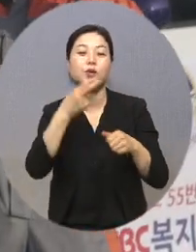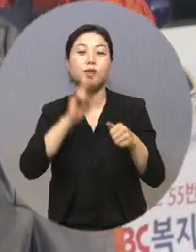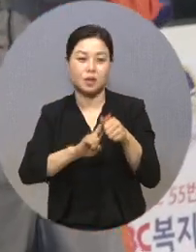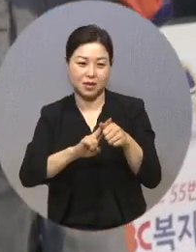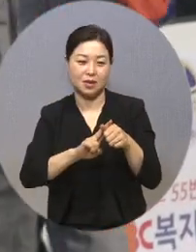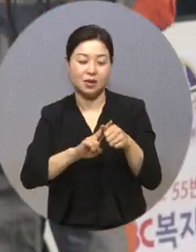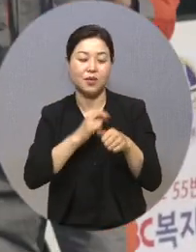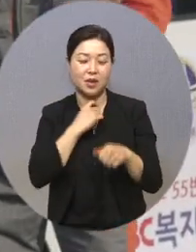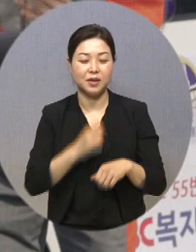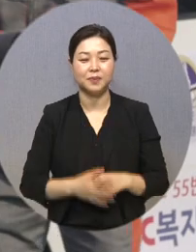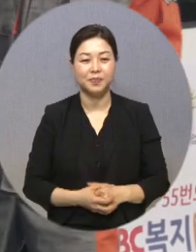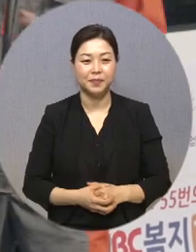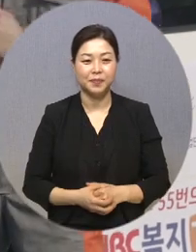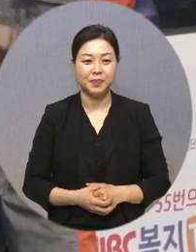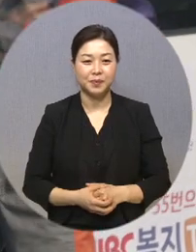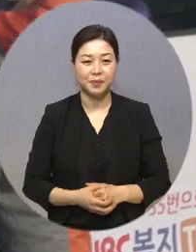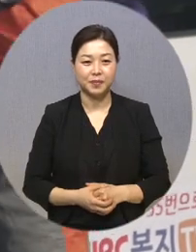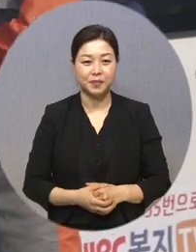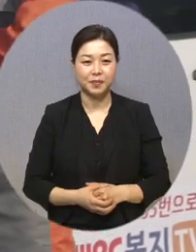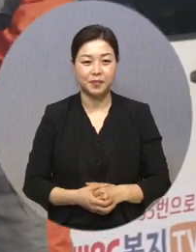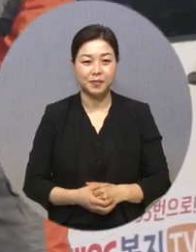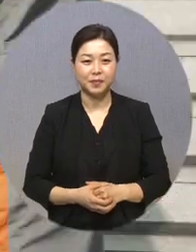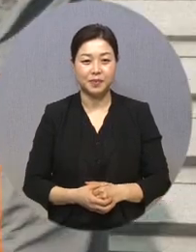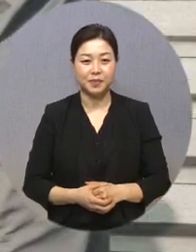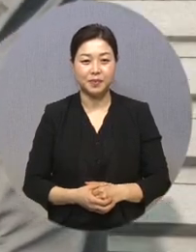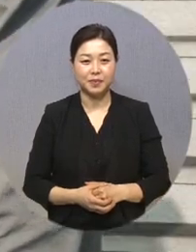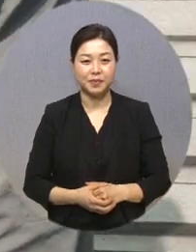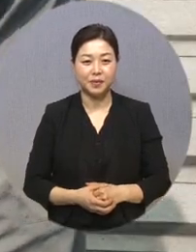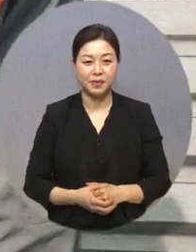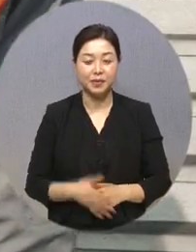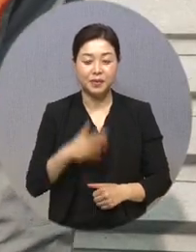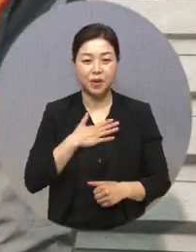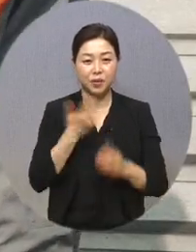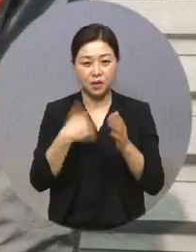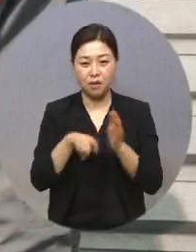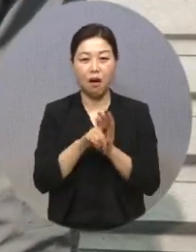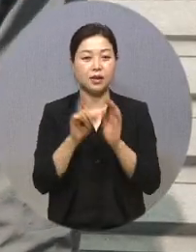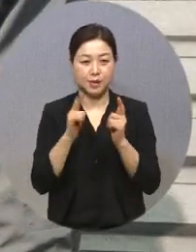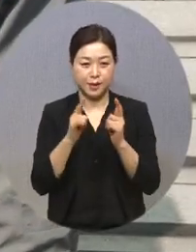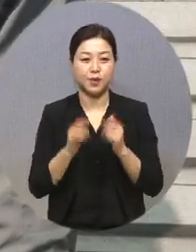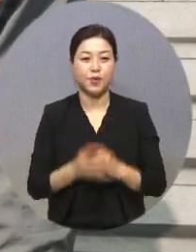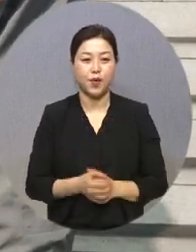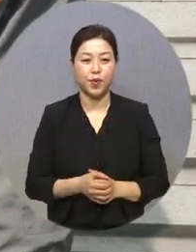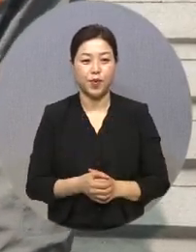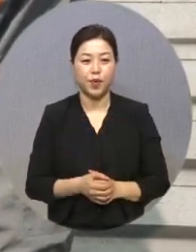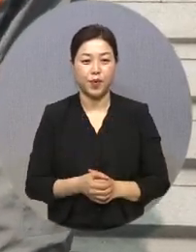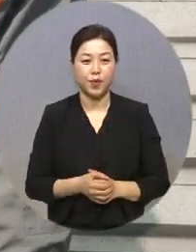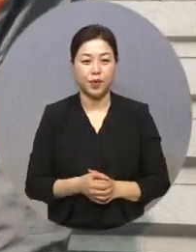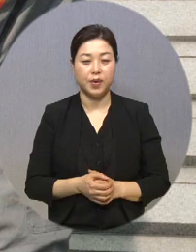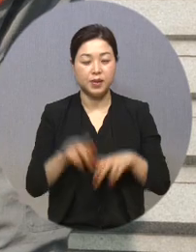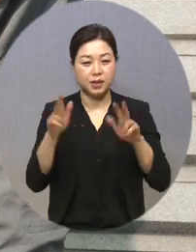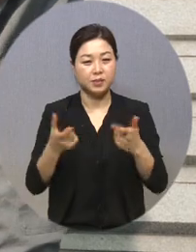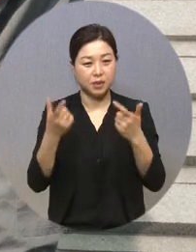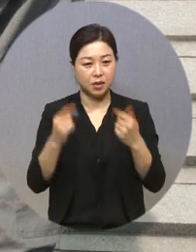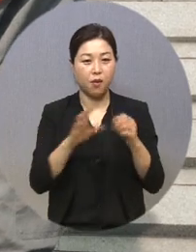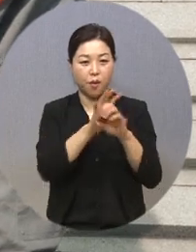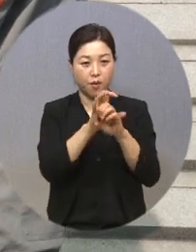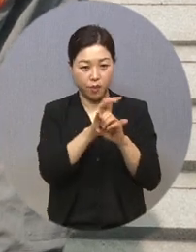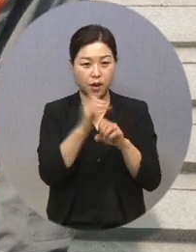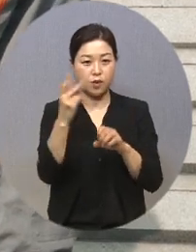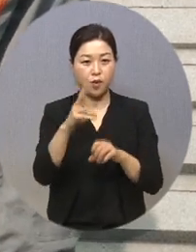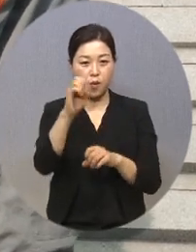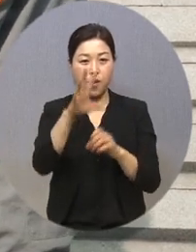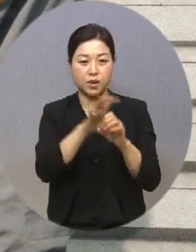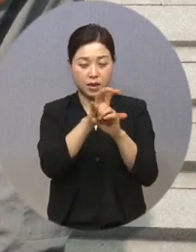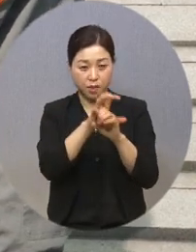도전하겠습니다. 근데 진짜 이거는 저를 위해서가 아니라요, 여러분. 요즘같이 코로나고 오미크론이고